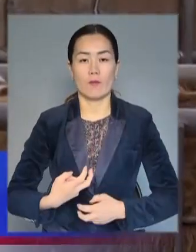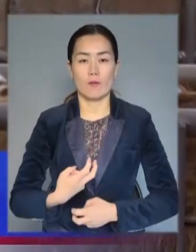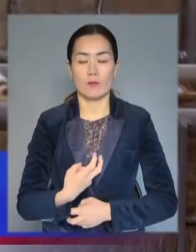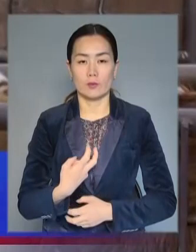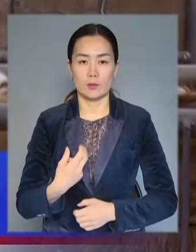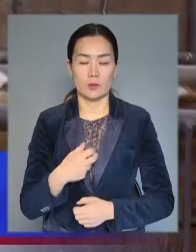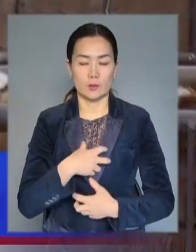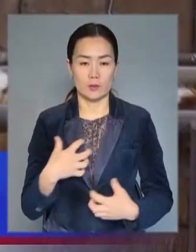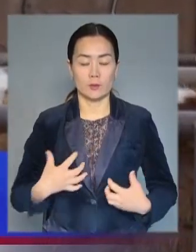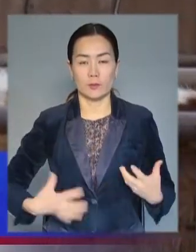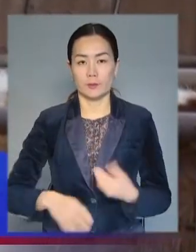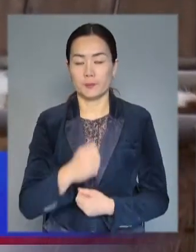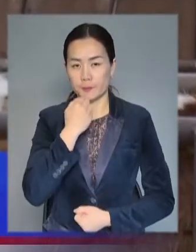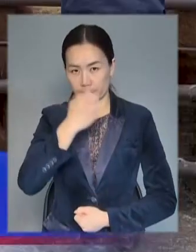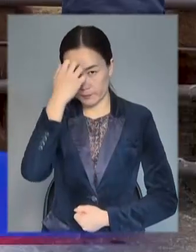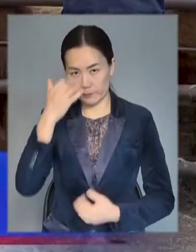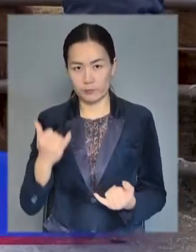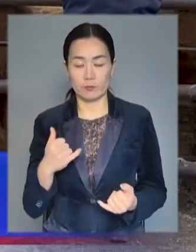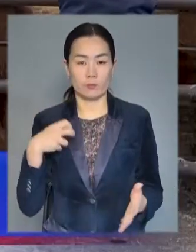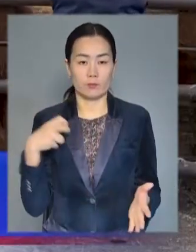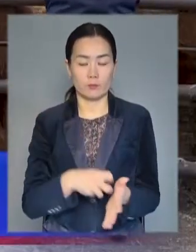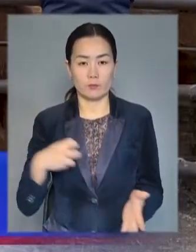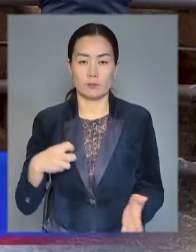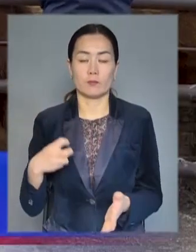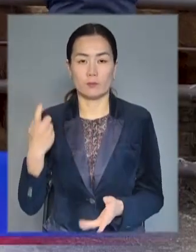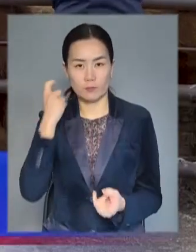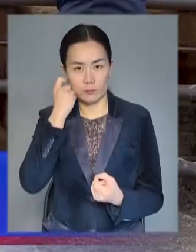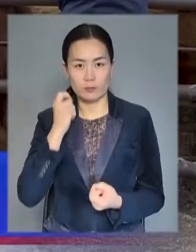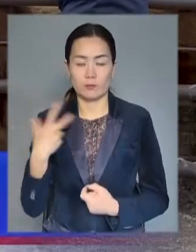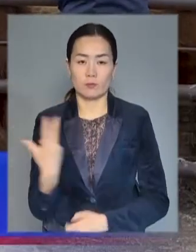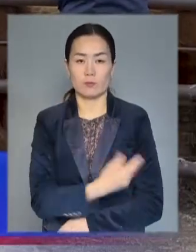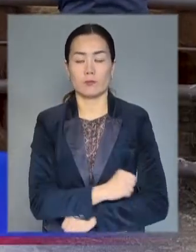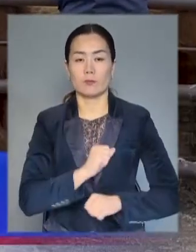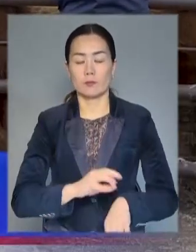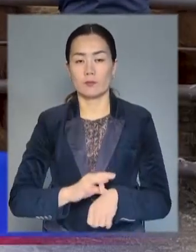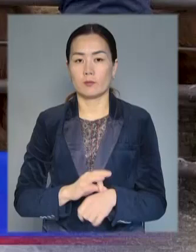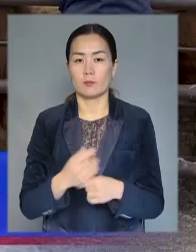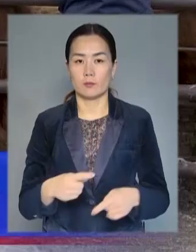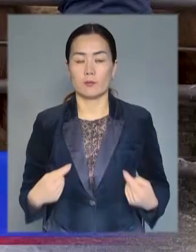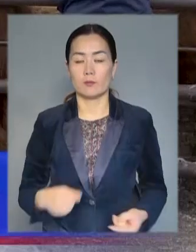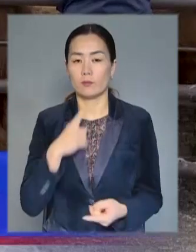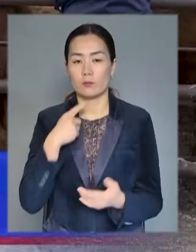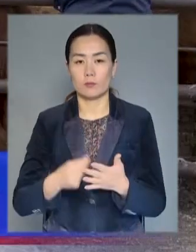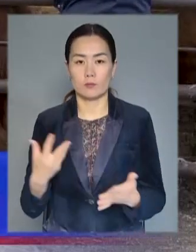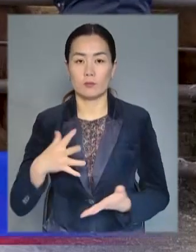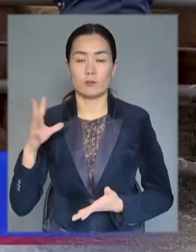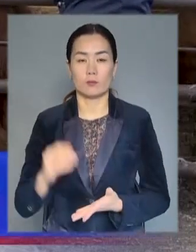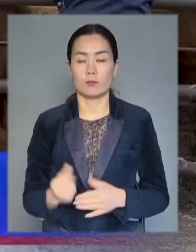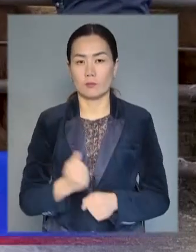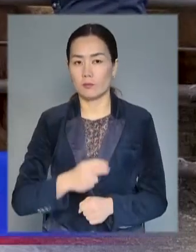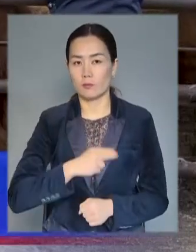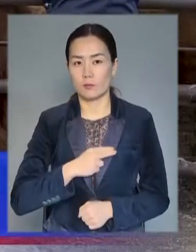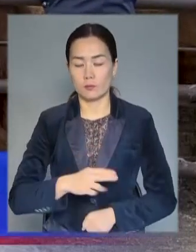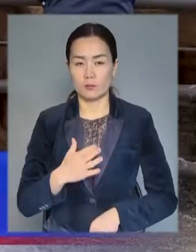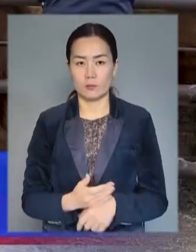станциясының басшыларына рахмет. Осындай мезгілде малды таңбалап қарасанға қазір егіп жатыр, кішкентайларын, үлкендерін жаңа қан алып жатыр. Сондай қызметтер жасап